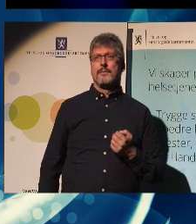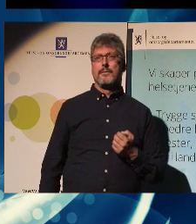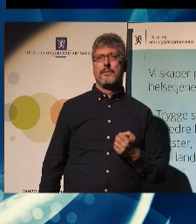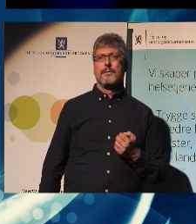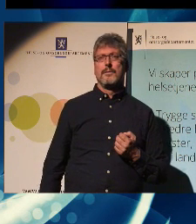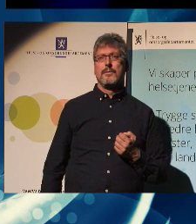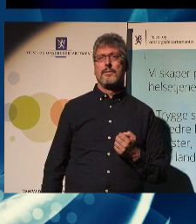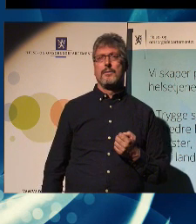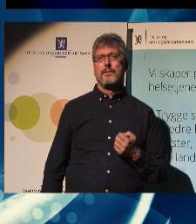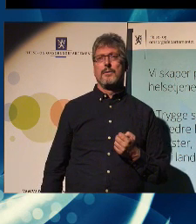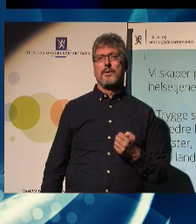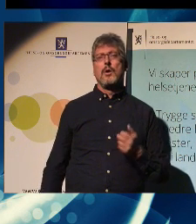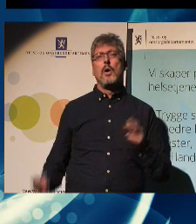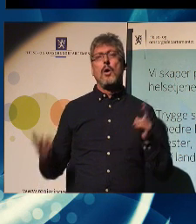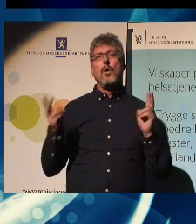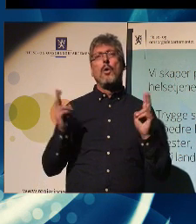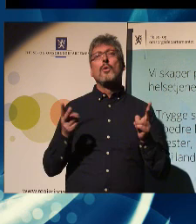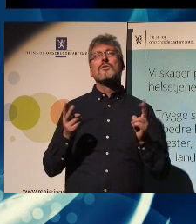Og så